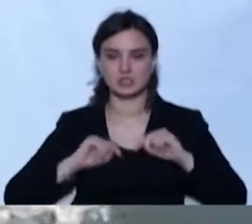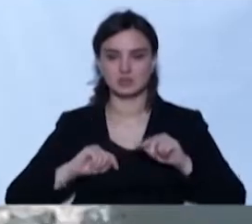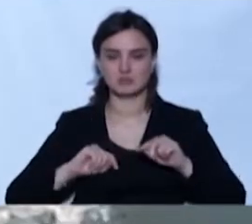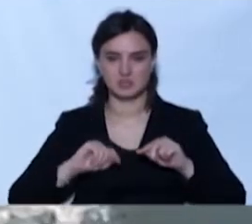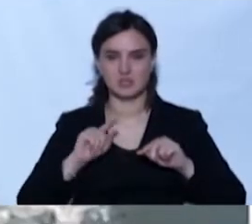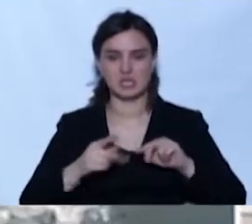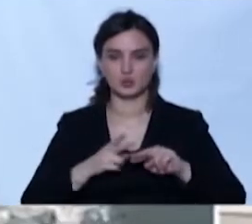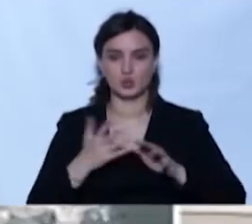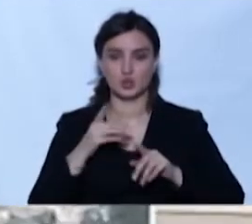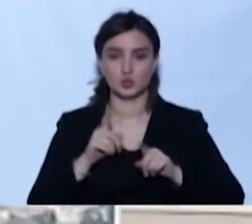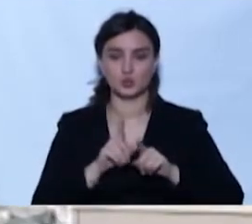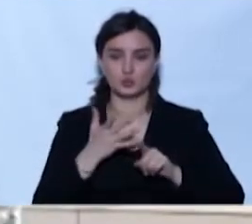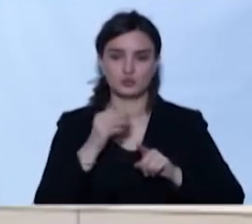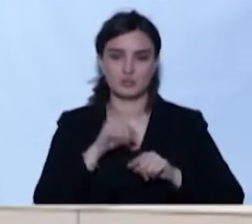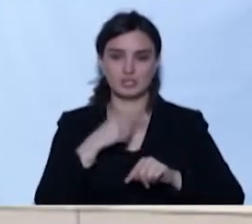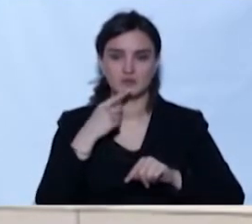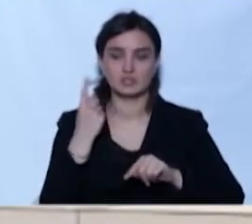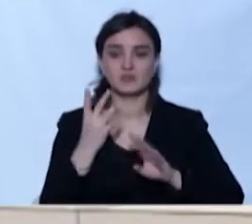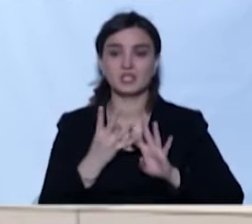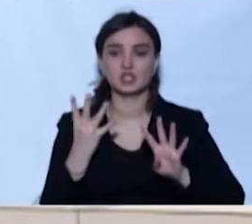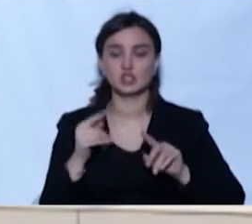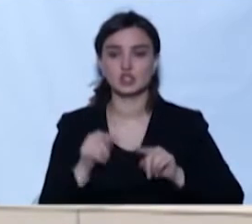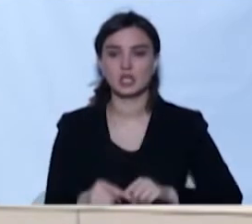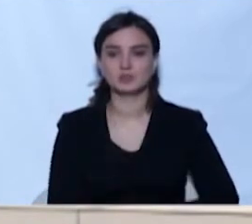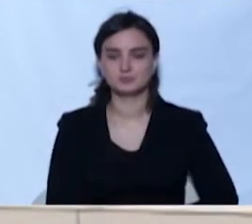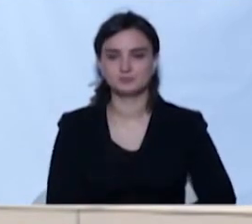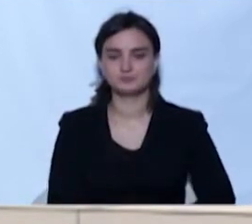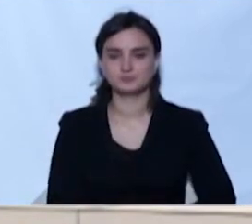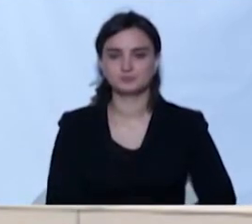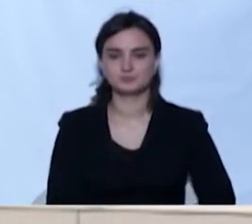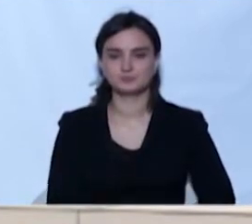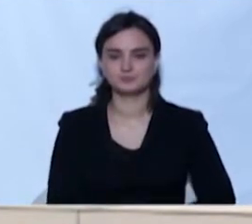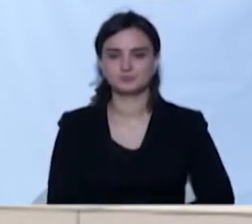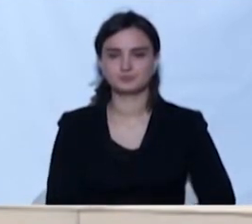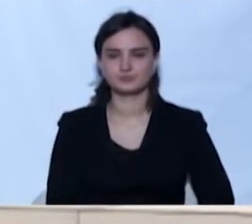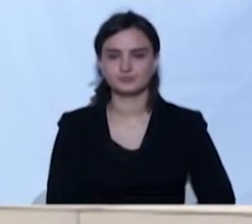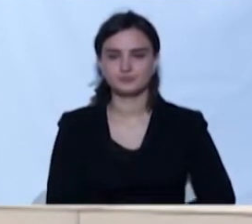ითქვას. პირველ რიგში აქ ძალიან დიდ როლს თამაშობს მასალა.